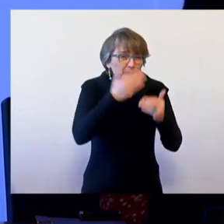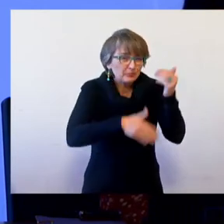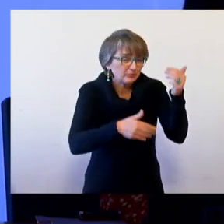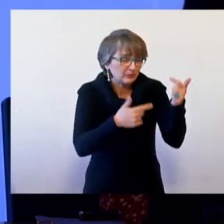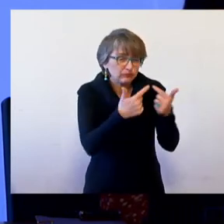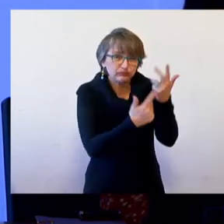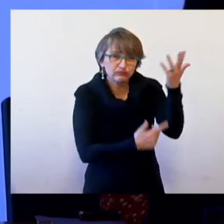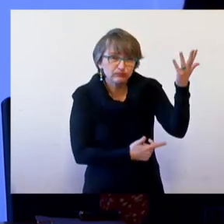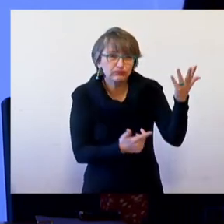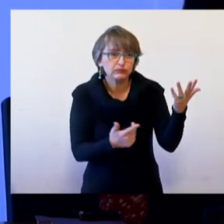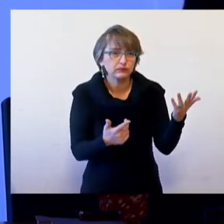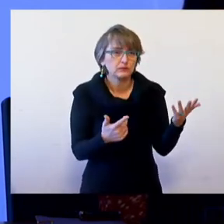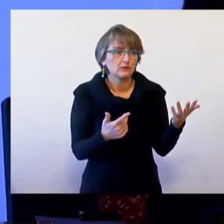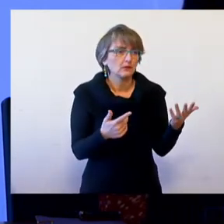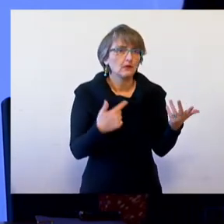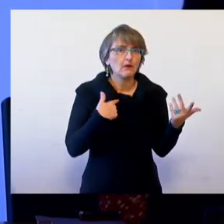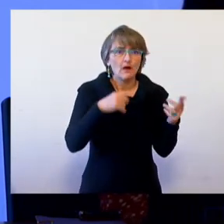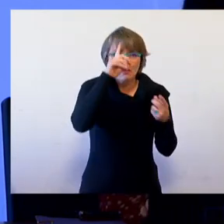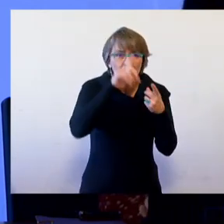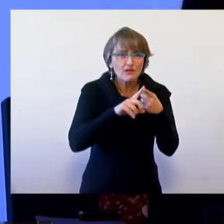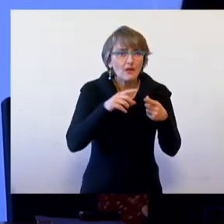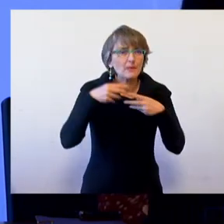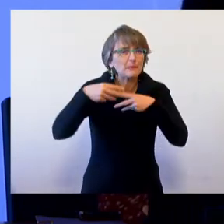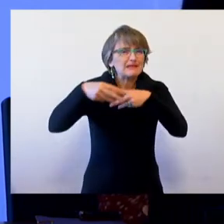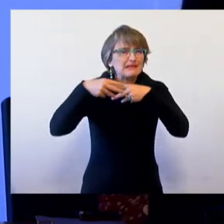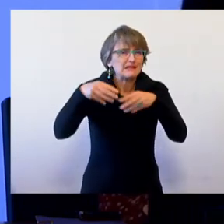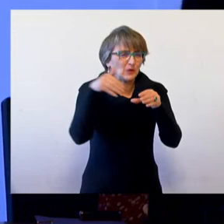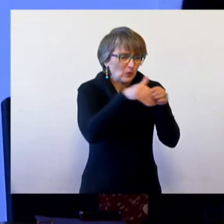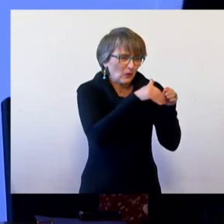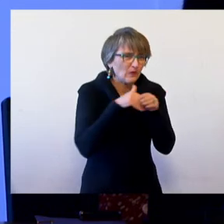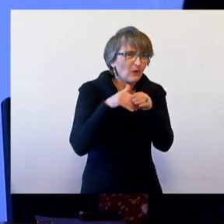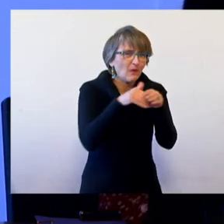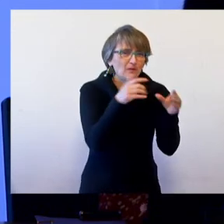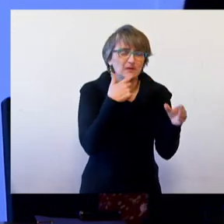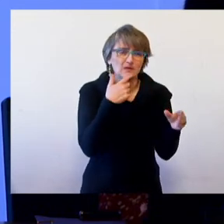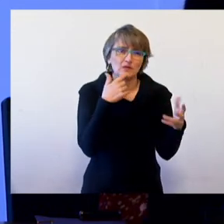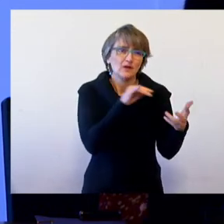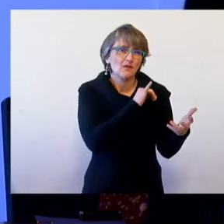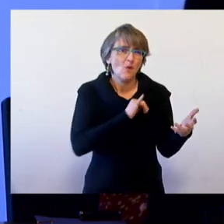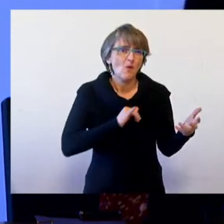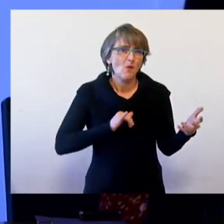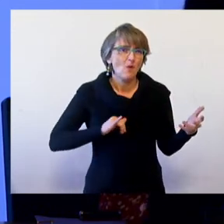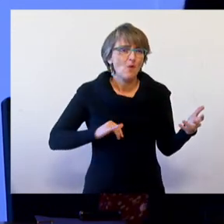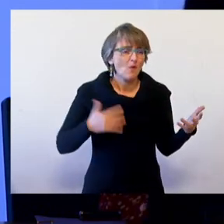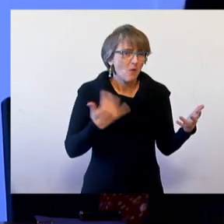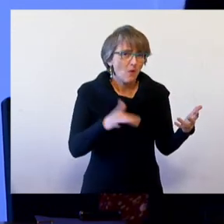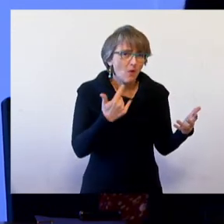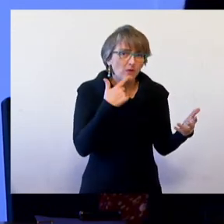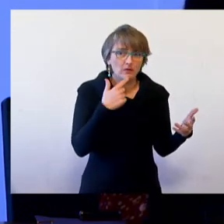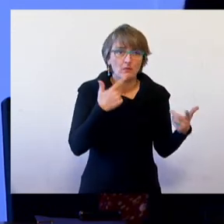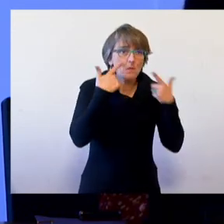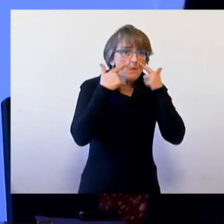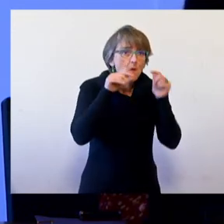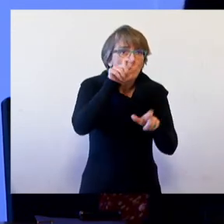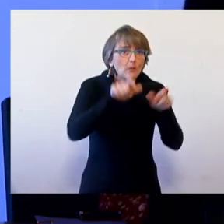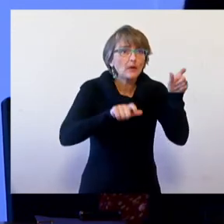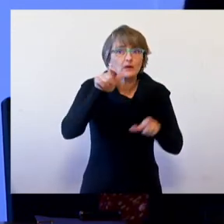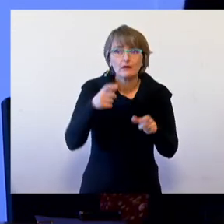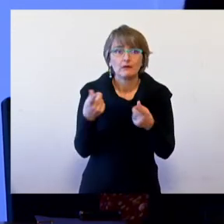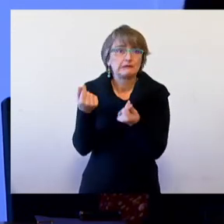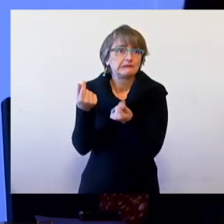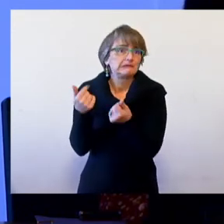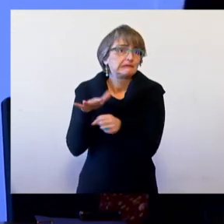au coût le plus bas et donnant une grande lucrativité, abusant d'ailleurs de la détresse des habitants qui, avec leur niveau de